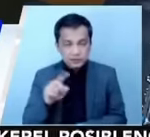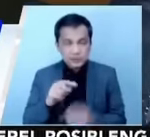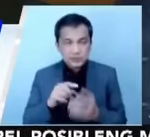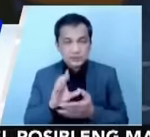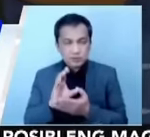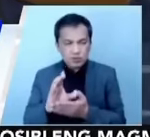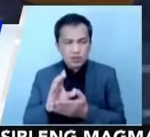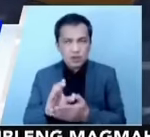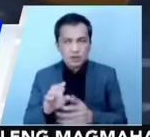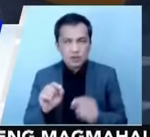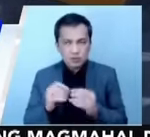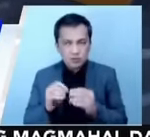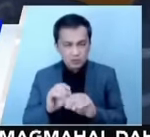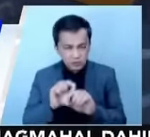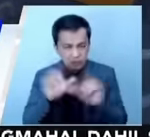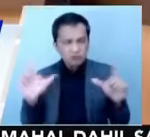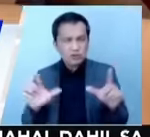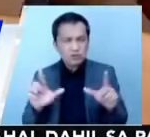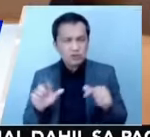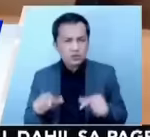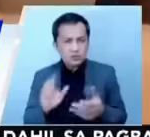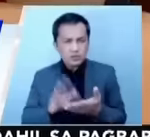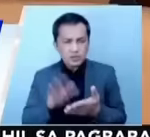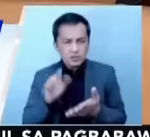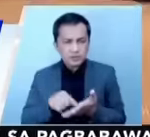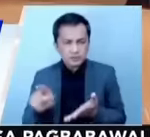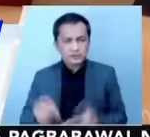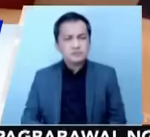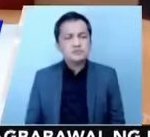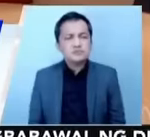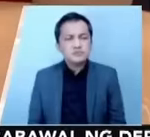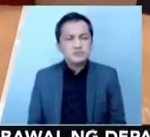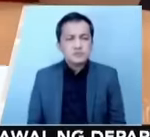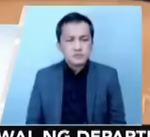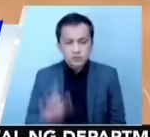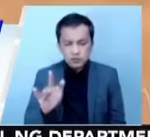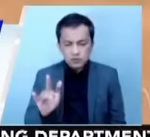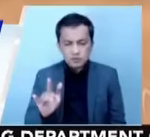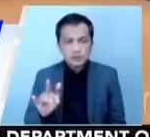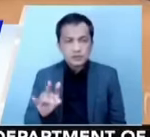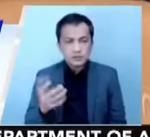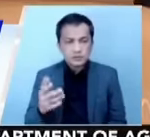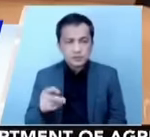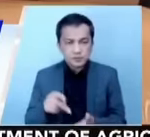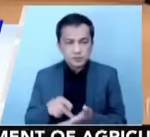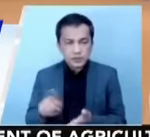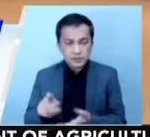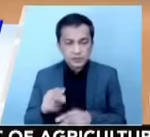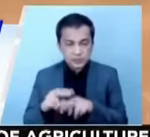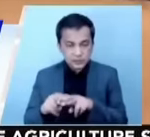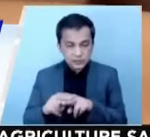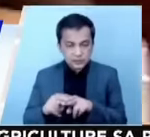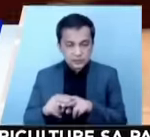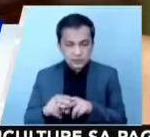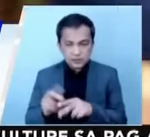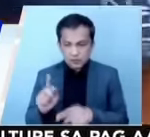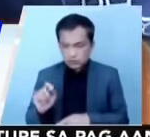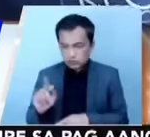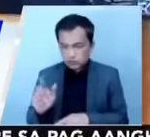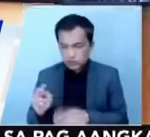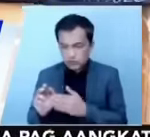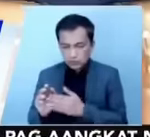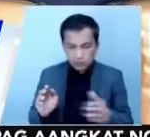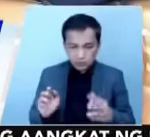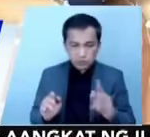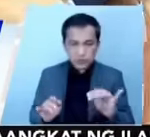nila, ang anila ay mas mahal daw na pamasahe. Ang 25 pesos daw kasi na pamasahe sa tren, mula Tutuban hanggang Bikutan,